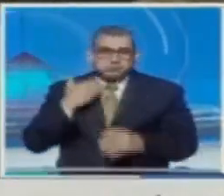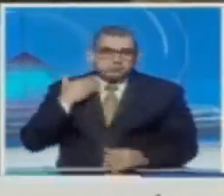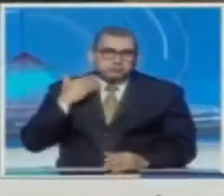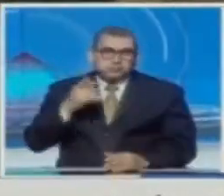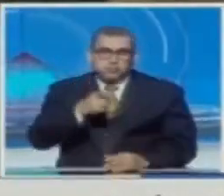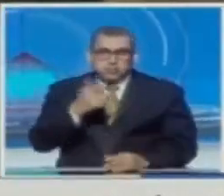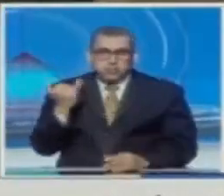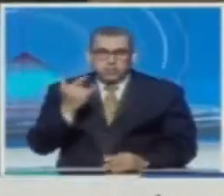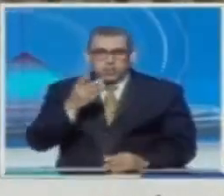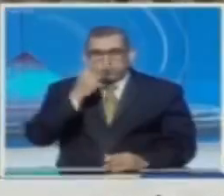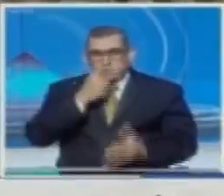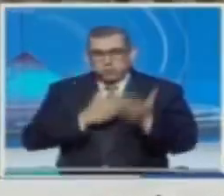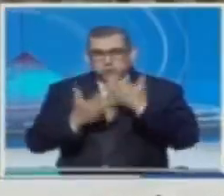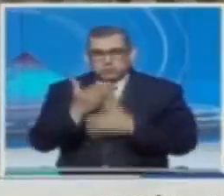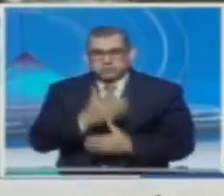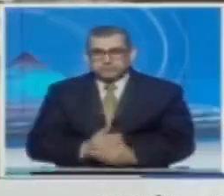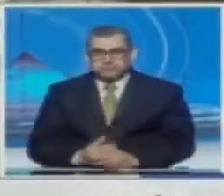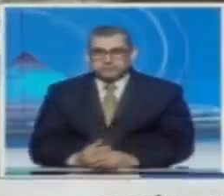بأهميتها التاريخية.